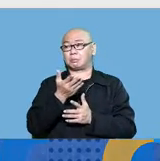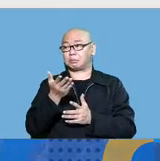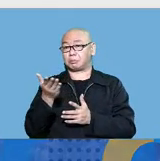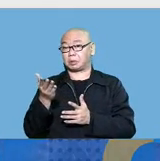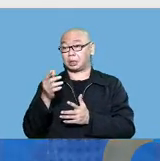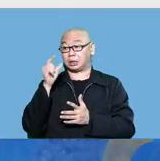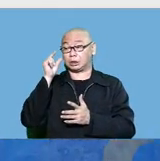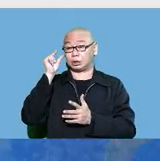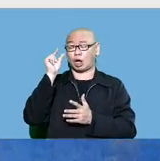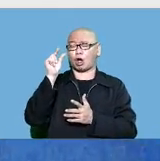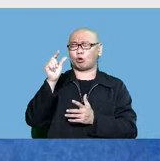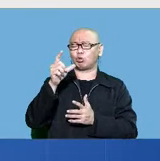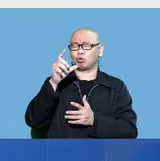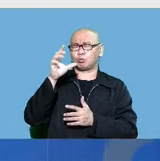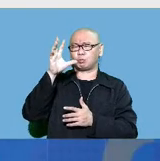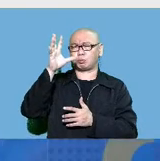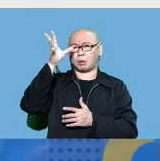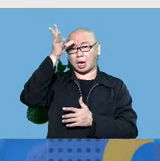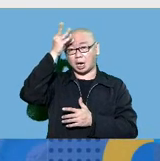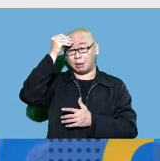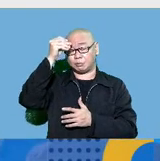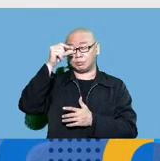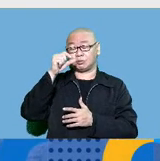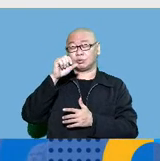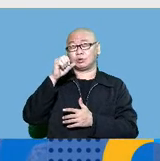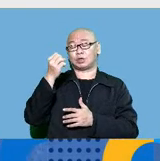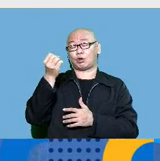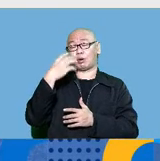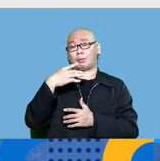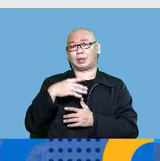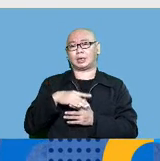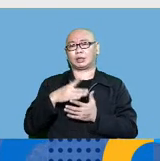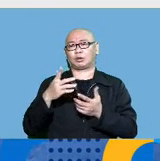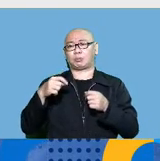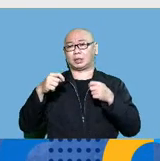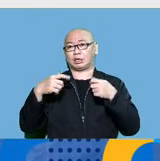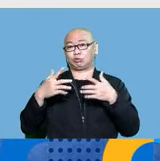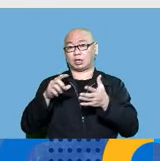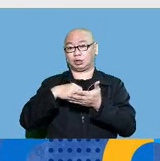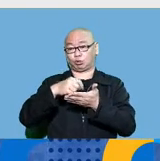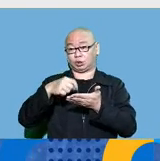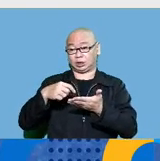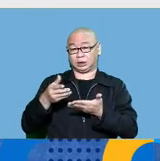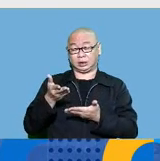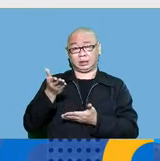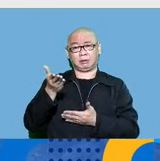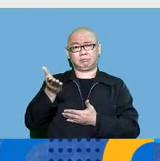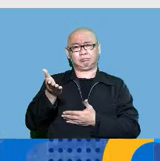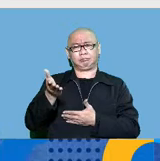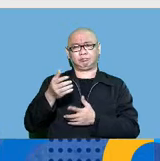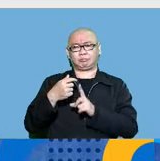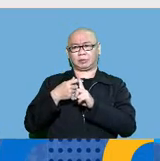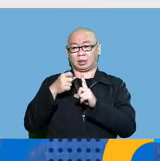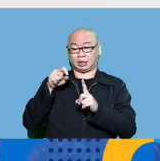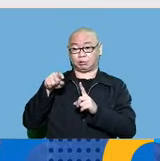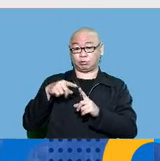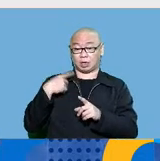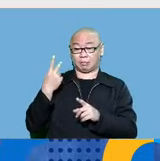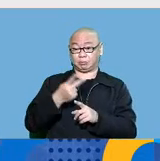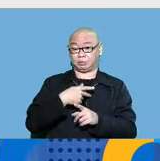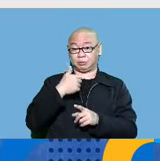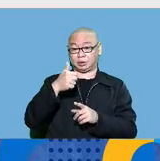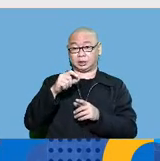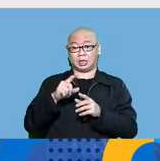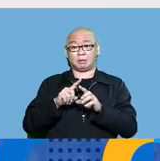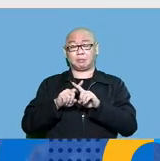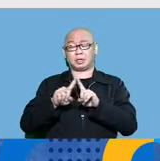seberapa jauh mereka menguasai jawaban ataupun materi yang sudah ditulisnya. Dari situ kami bisa